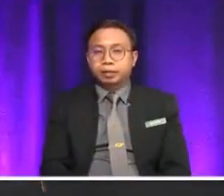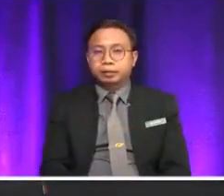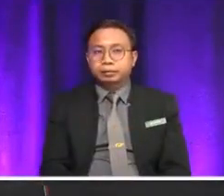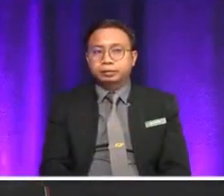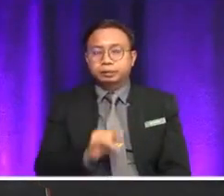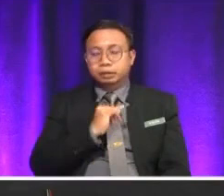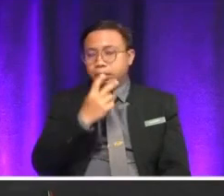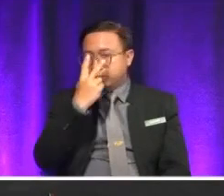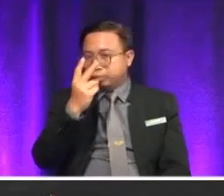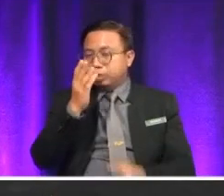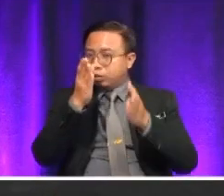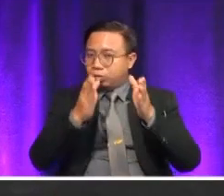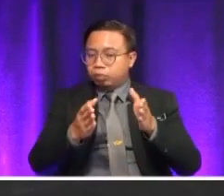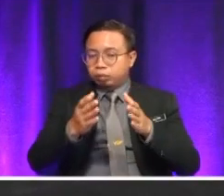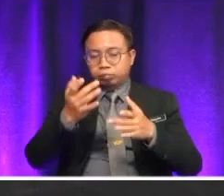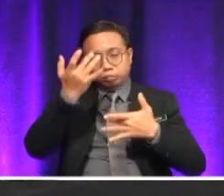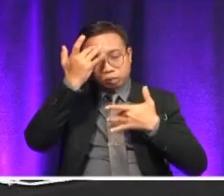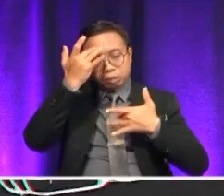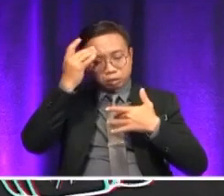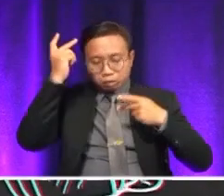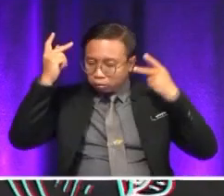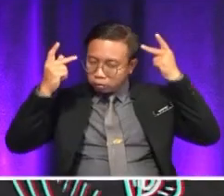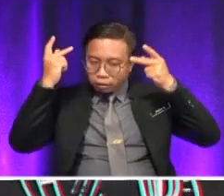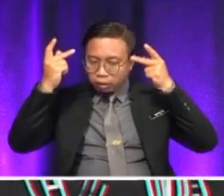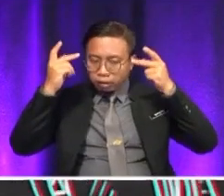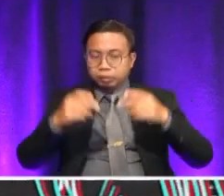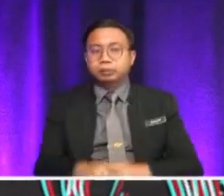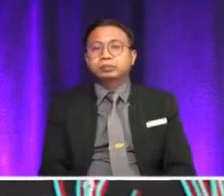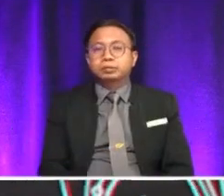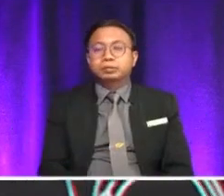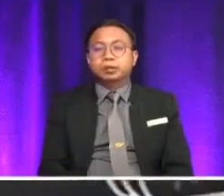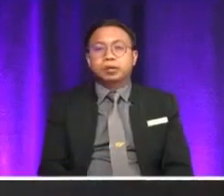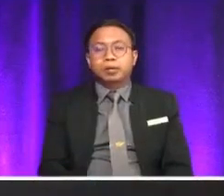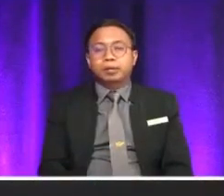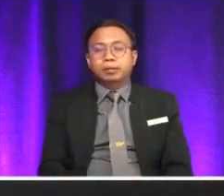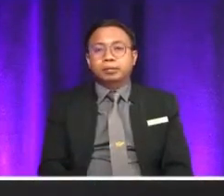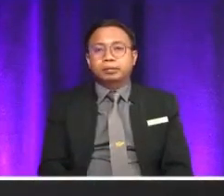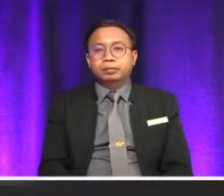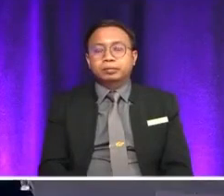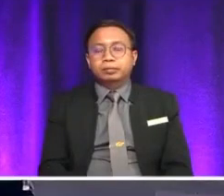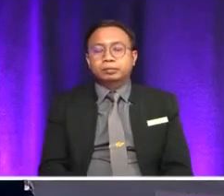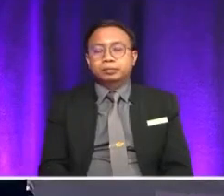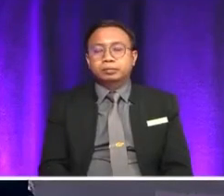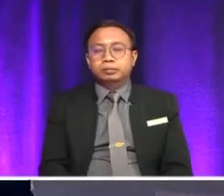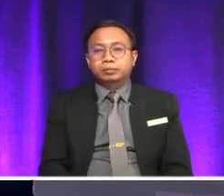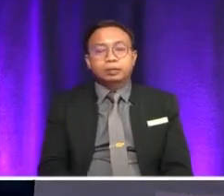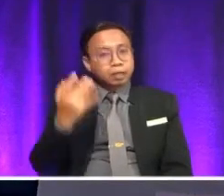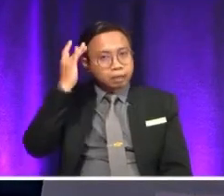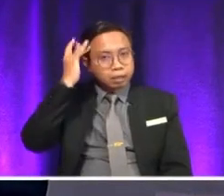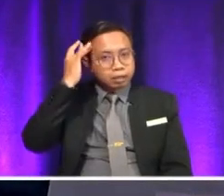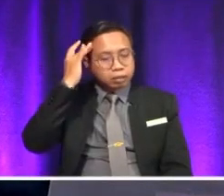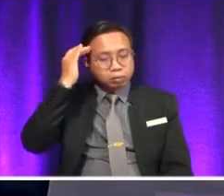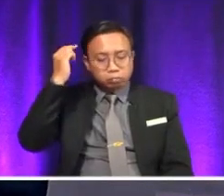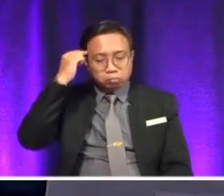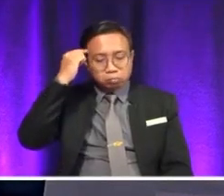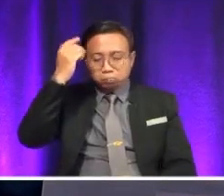Saya nampak macam orang sakit kepala. Maybe dia mengalami stres. Okey. Kita nampak kat sini kita tak tahu sama ada sakit